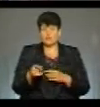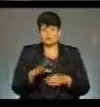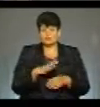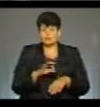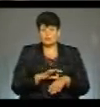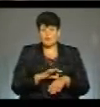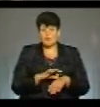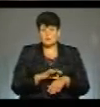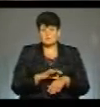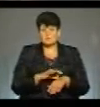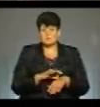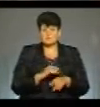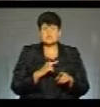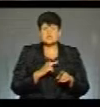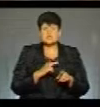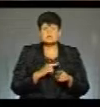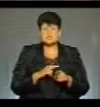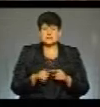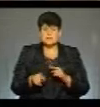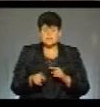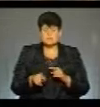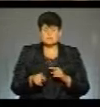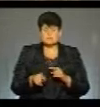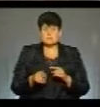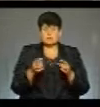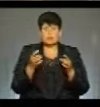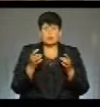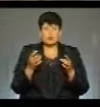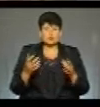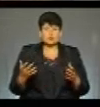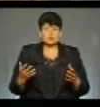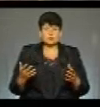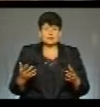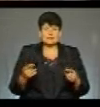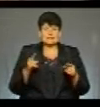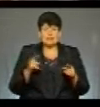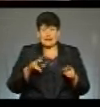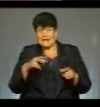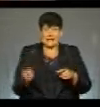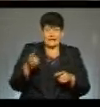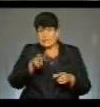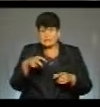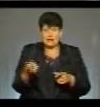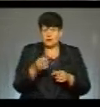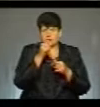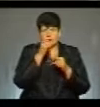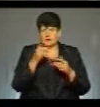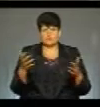хворий, і швидкий, розумієте, просто ним так кидало, та неможливо.